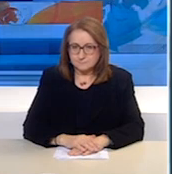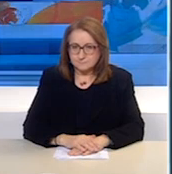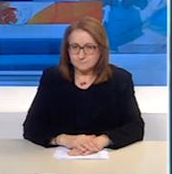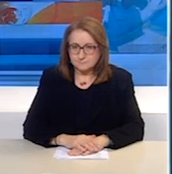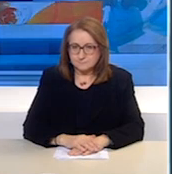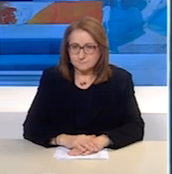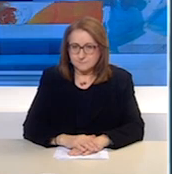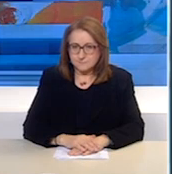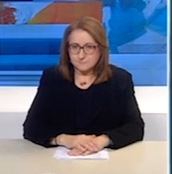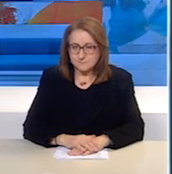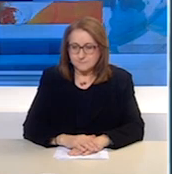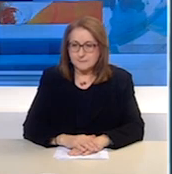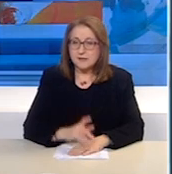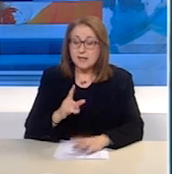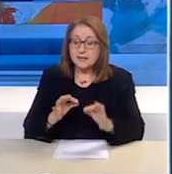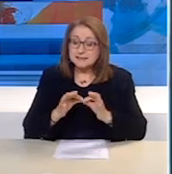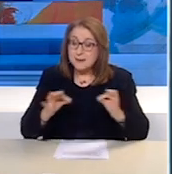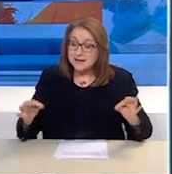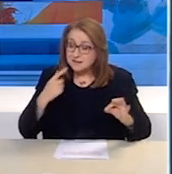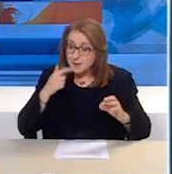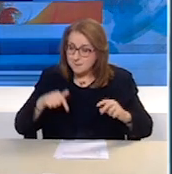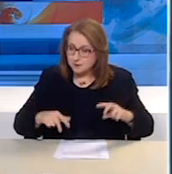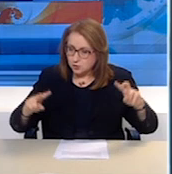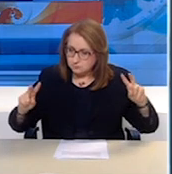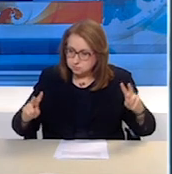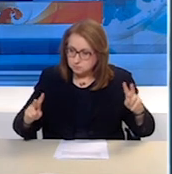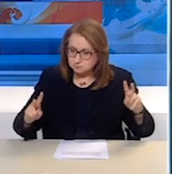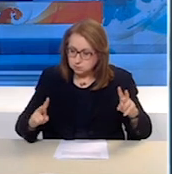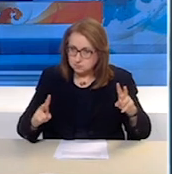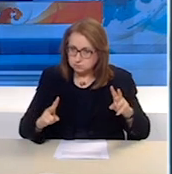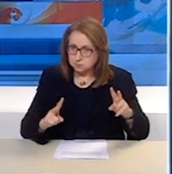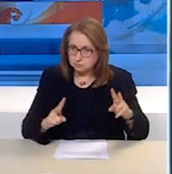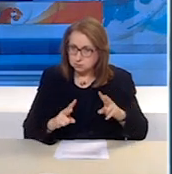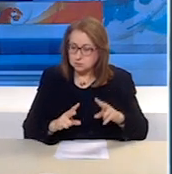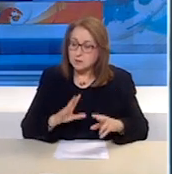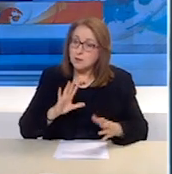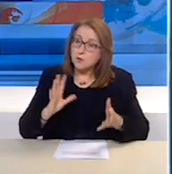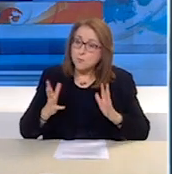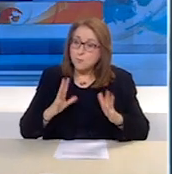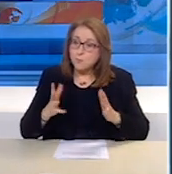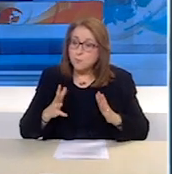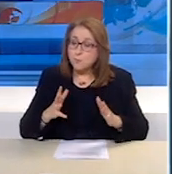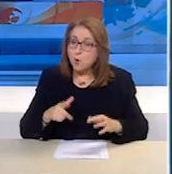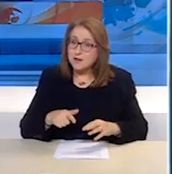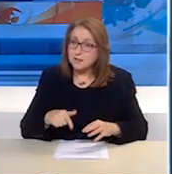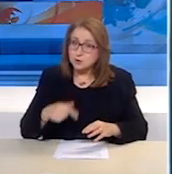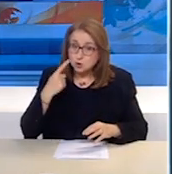Η σταδιακή άρση των μέτρων, για την οποία μιλάμε τις τελευταίες μέρες, συνοδεύεται από ένα κίνδυνο για υποτροπή της κυκλοφορίας της